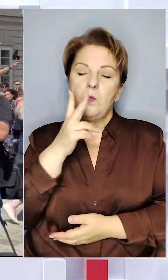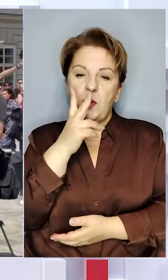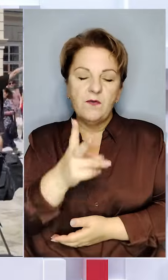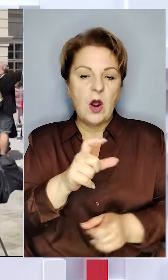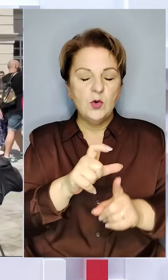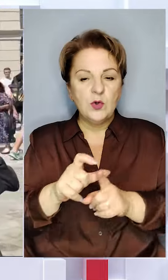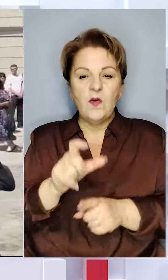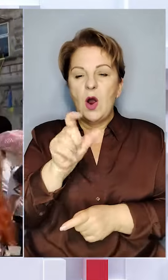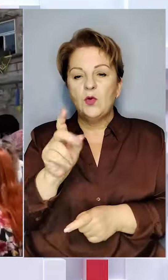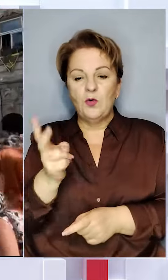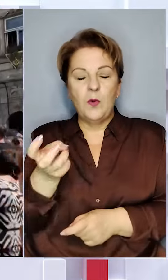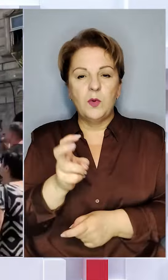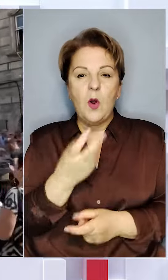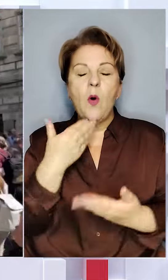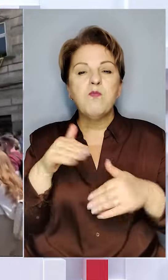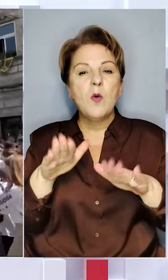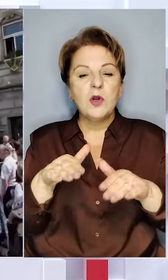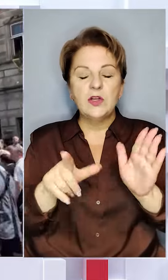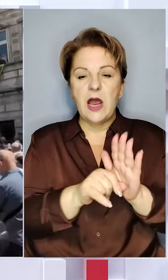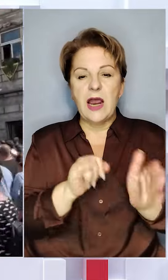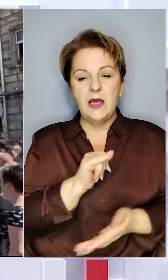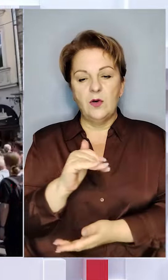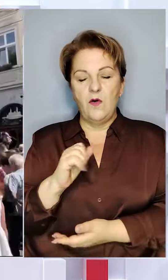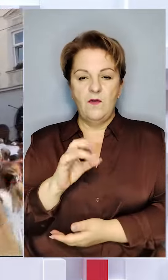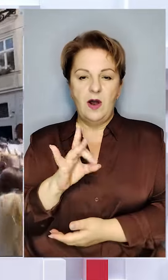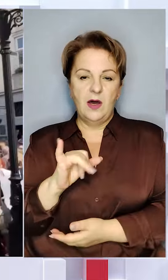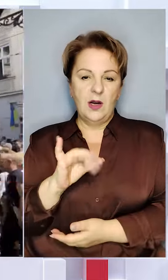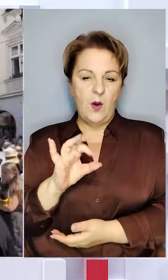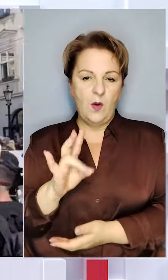слова людей, які прийшли попрощатися з Іриною Фаріон.